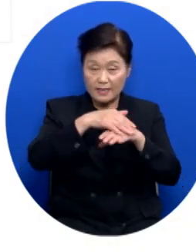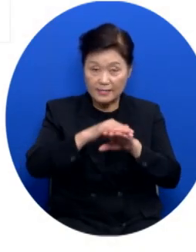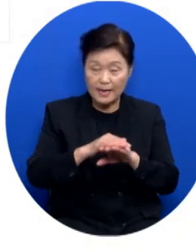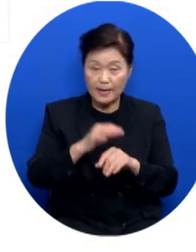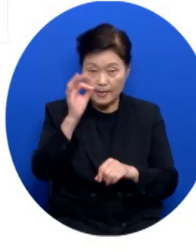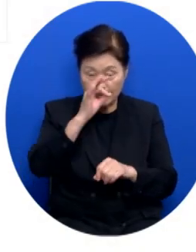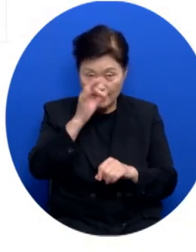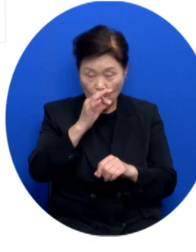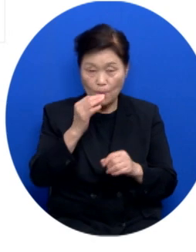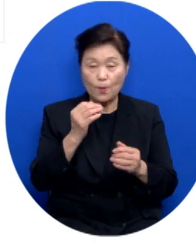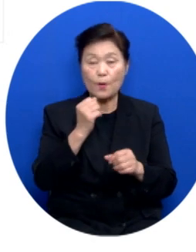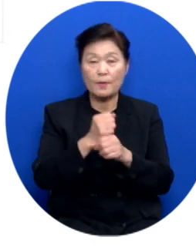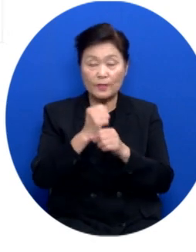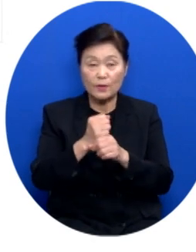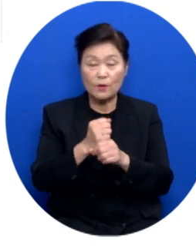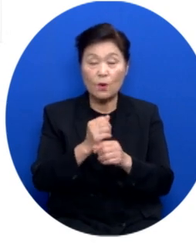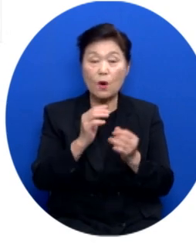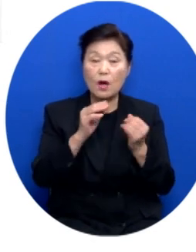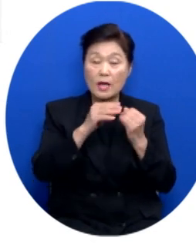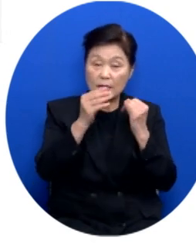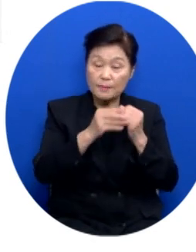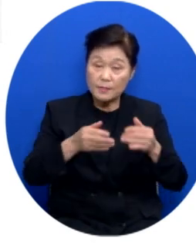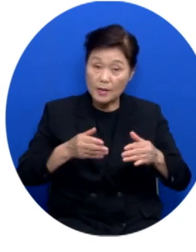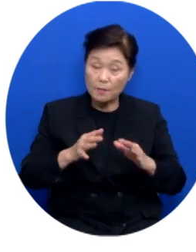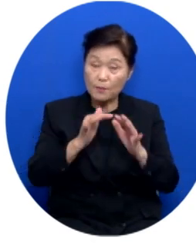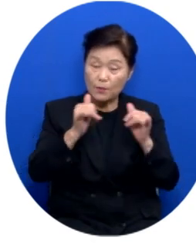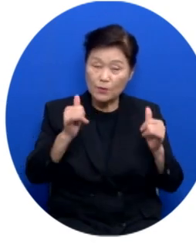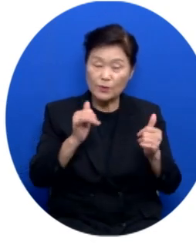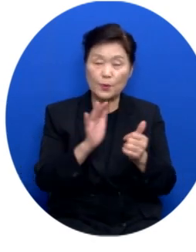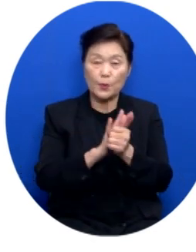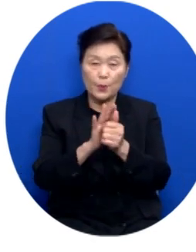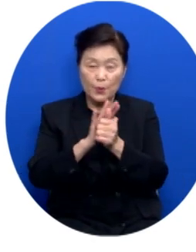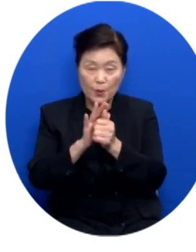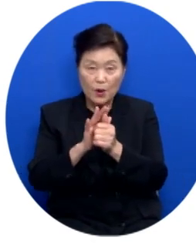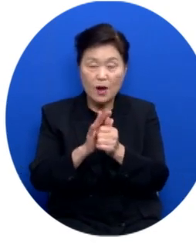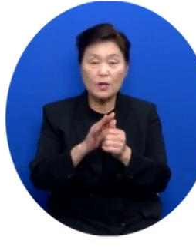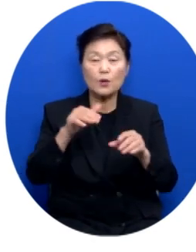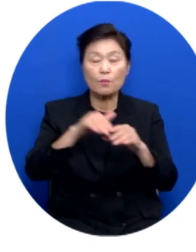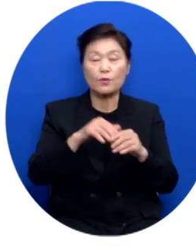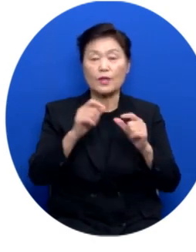확대하고 임산부를 배려하는 문화를 우리 사회 전반으로 확산해 나가겠다고 전했습니다.